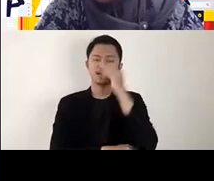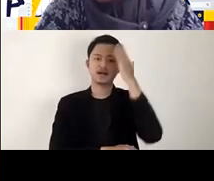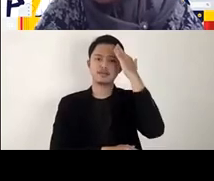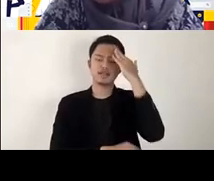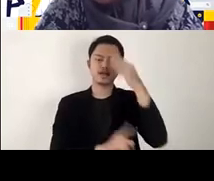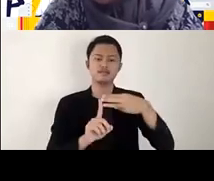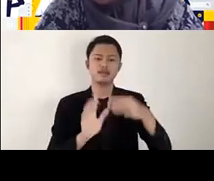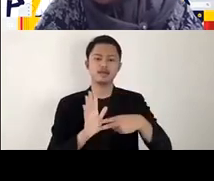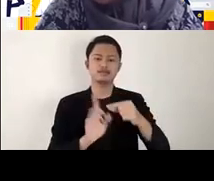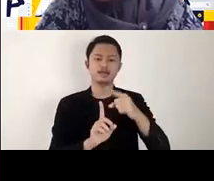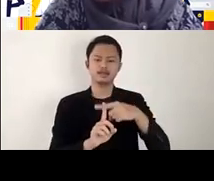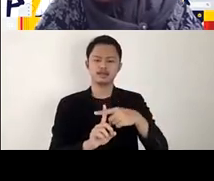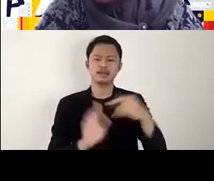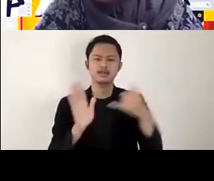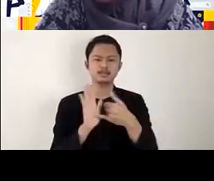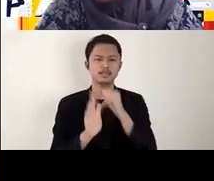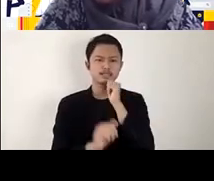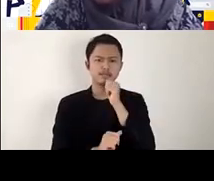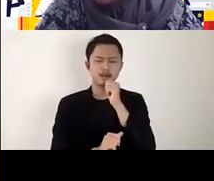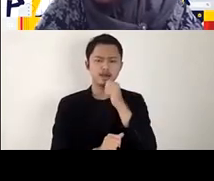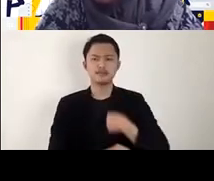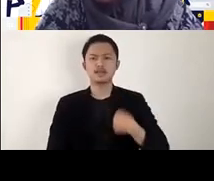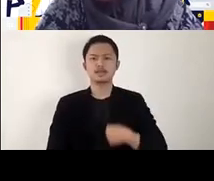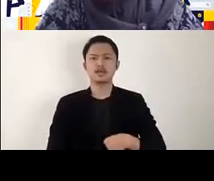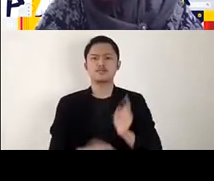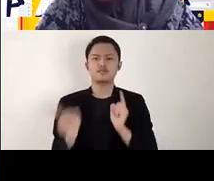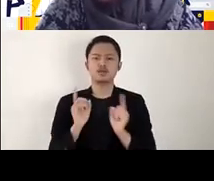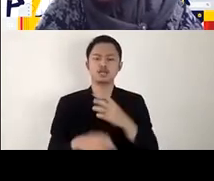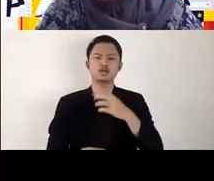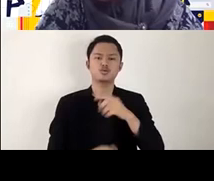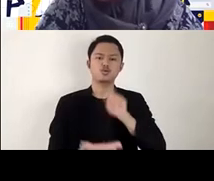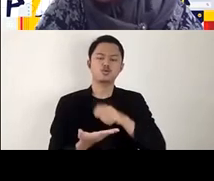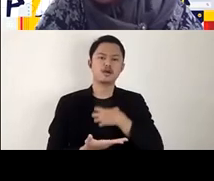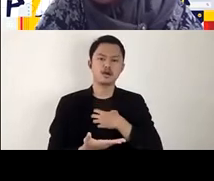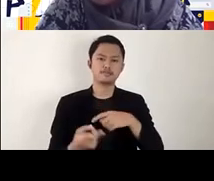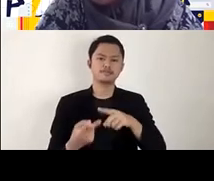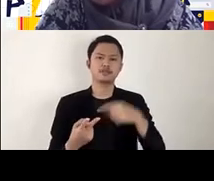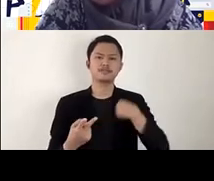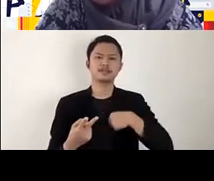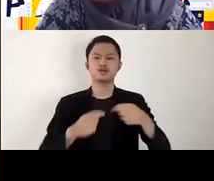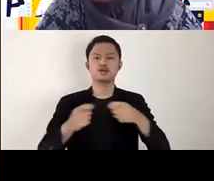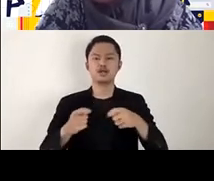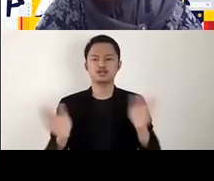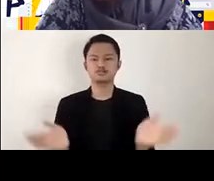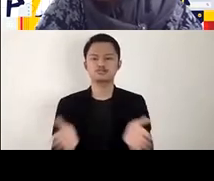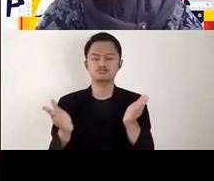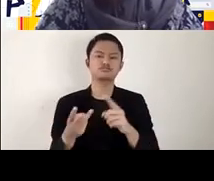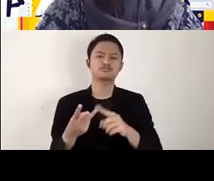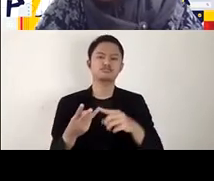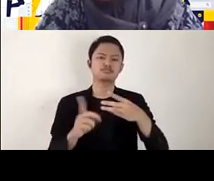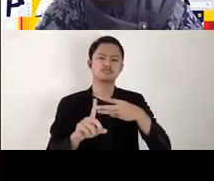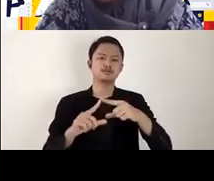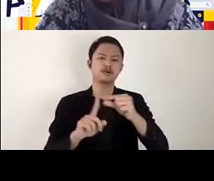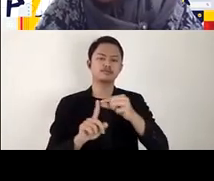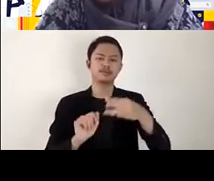Stable terdiri dari unsur kemenkopolhukam kemudian kemenkopmk Kementerian perencanaan pembangunan nasional Bappenas